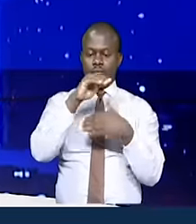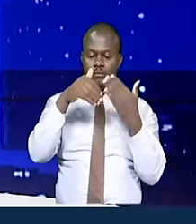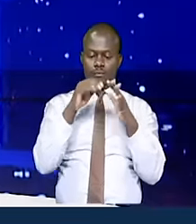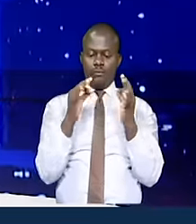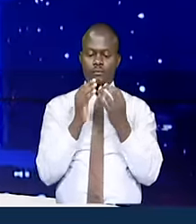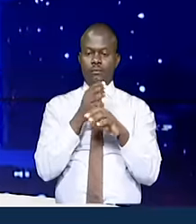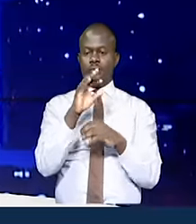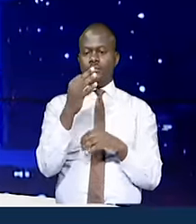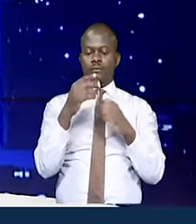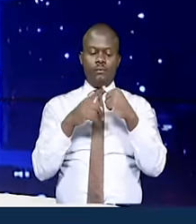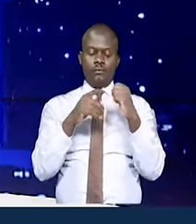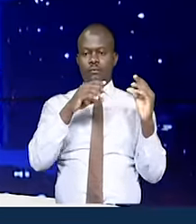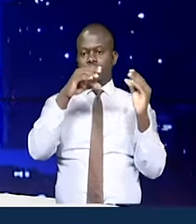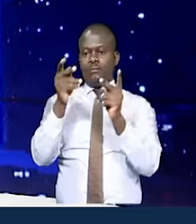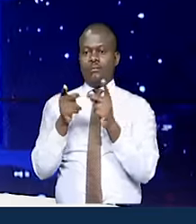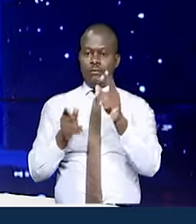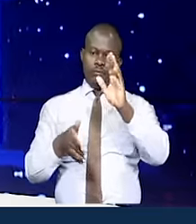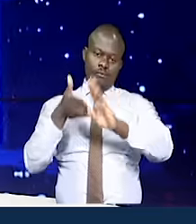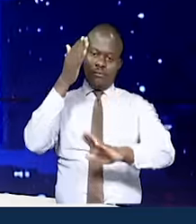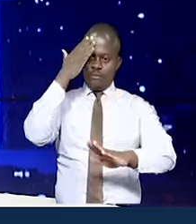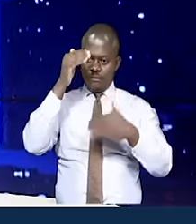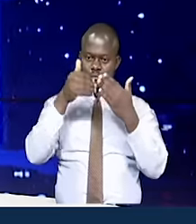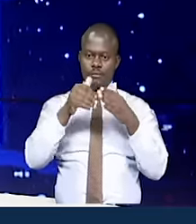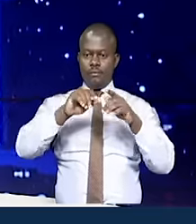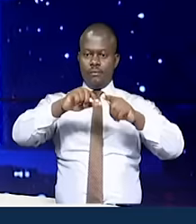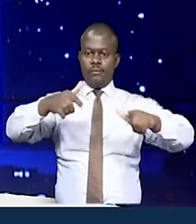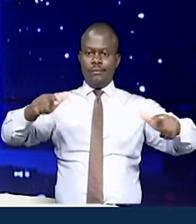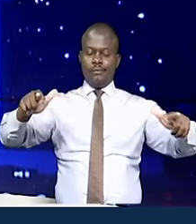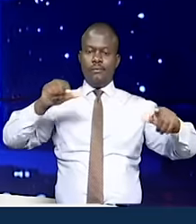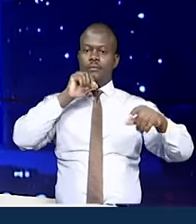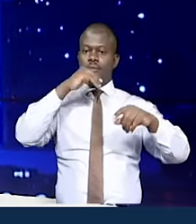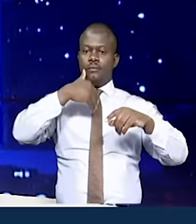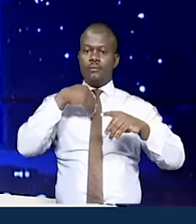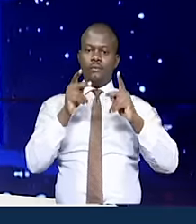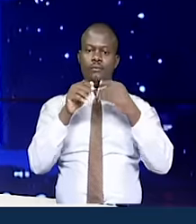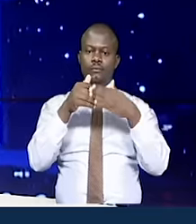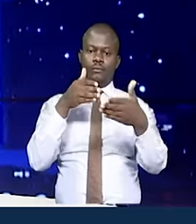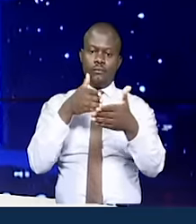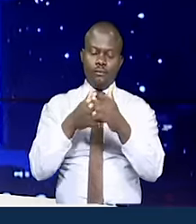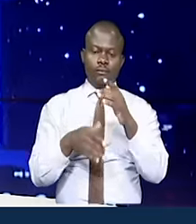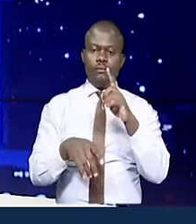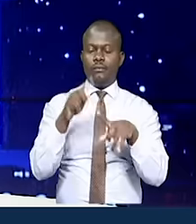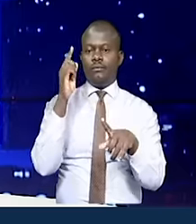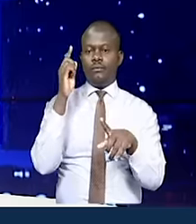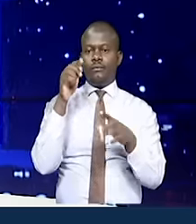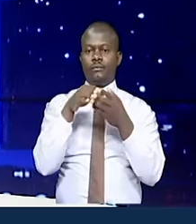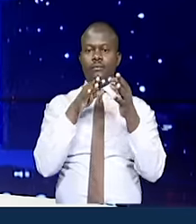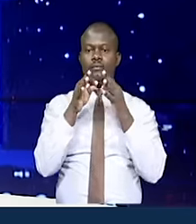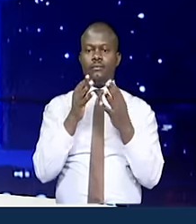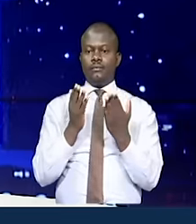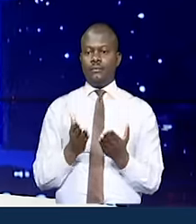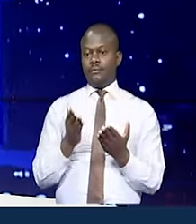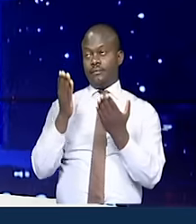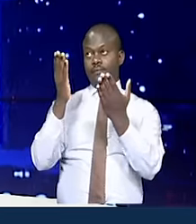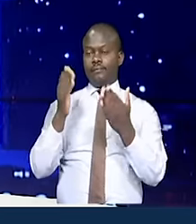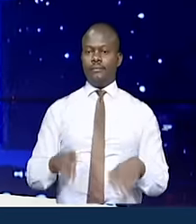igera kuri 36 kwimuka bavana bwangu kugira ngo uyu musozi utagira abo uhitana. Mugenzi wacu Francine Umutesi yagiyeyo.